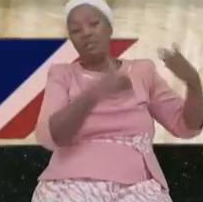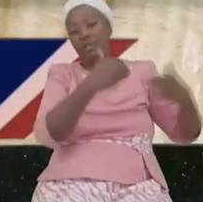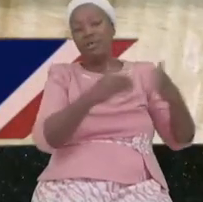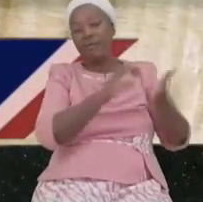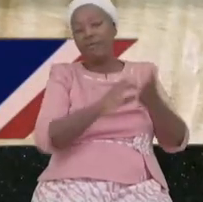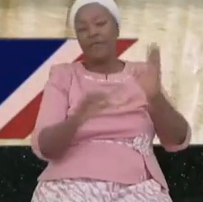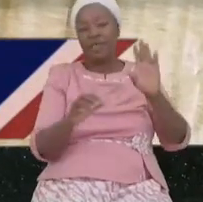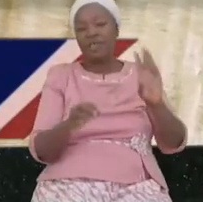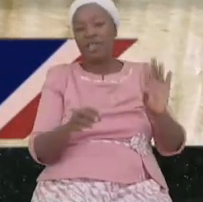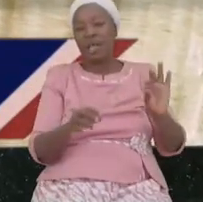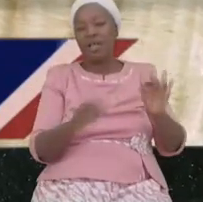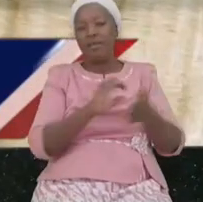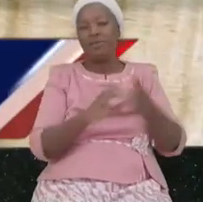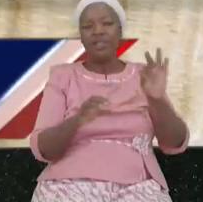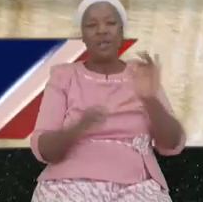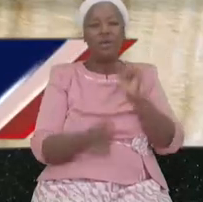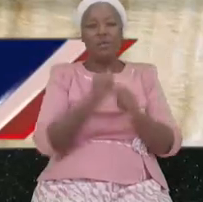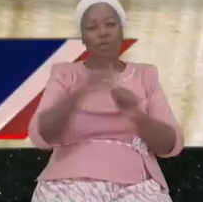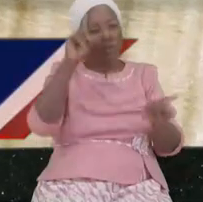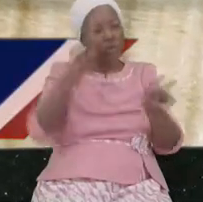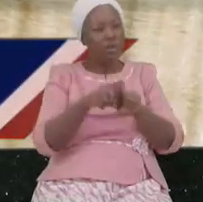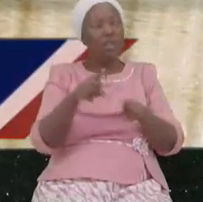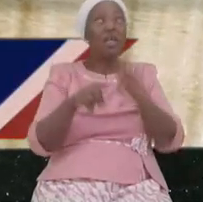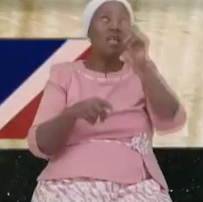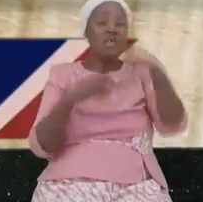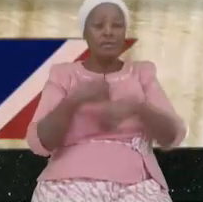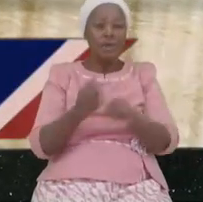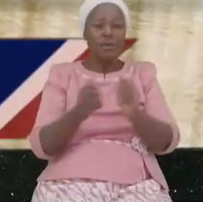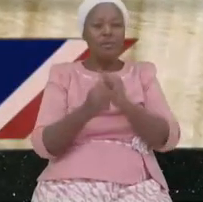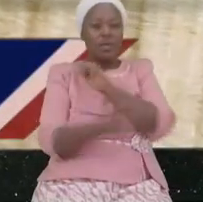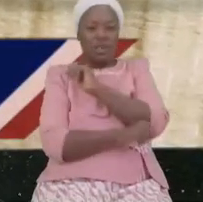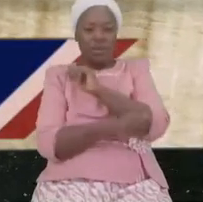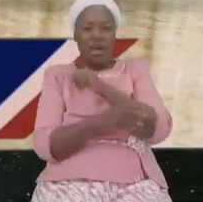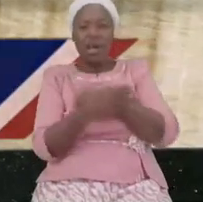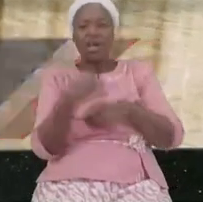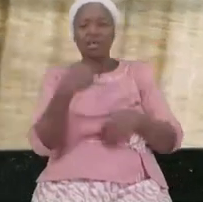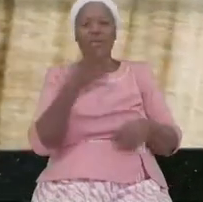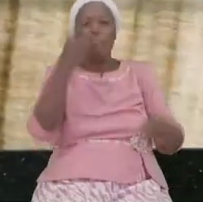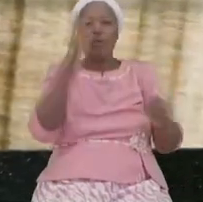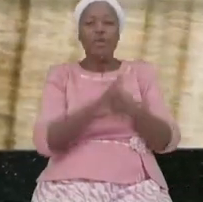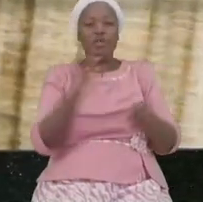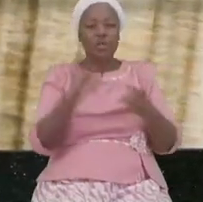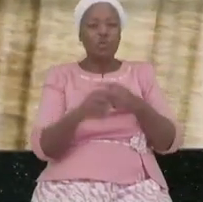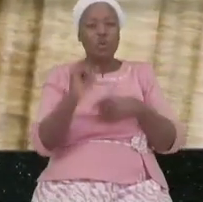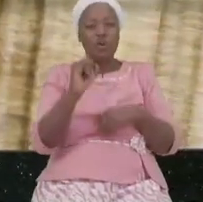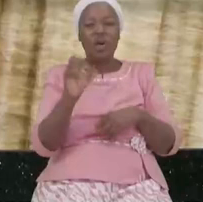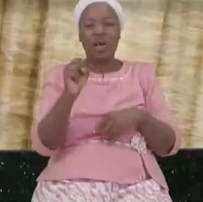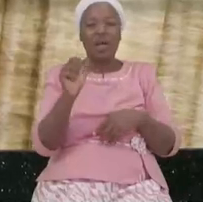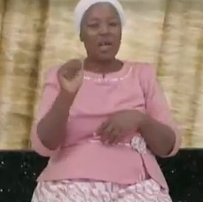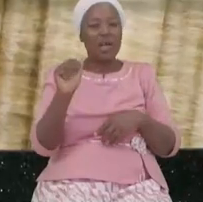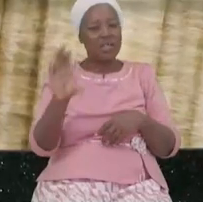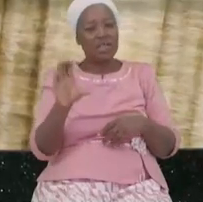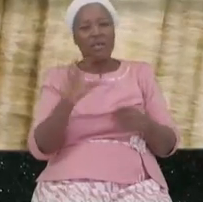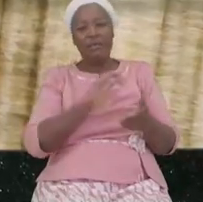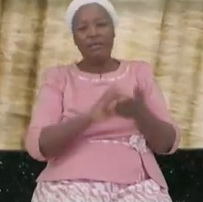Verset 9, l'alliance qu'il a traitée avec Abraham et le serment qu'il a fait à Isaac. Verset 10 dit, il a